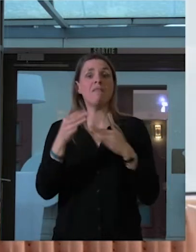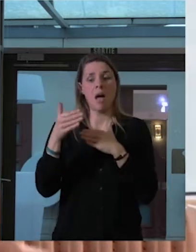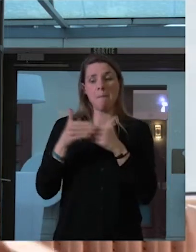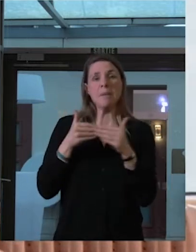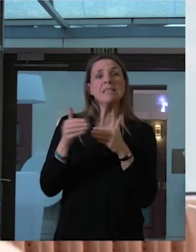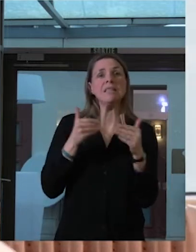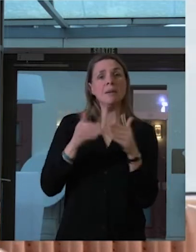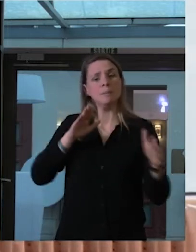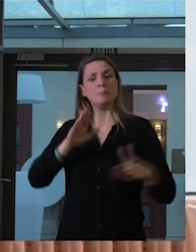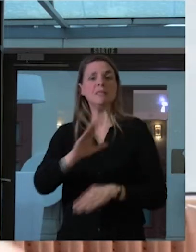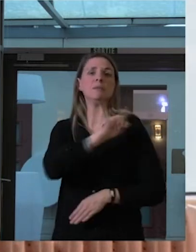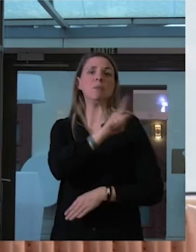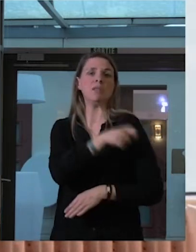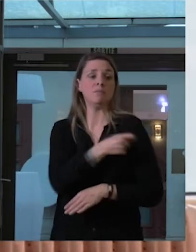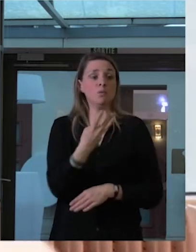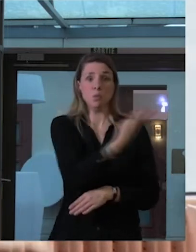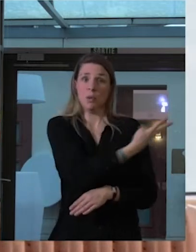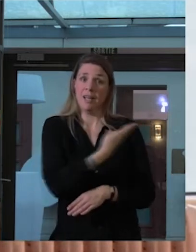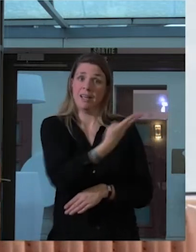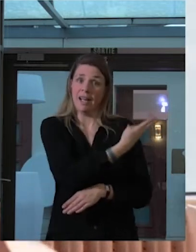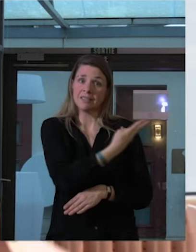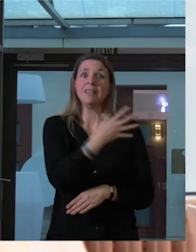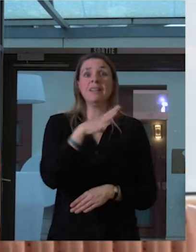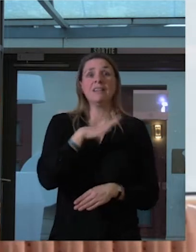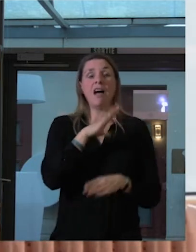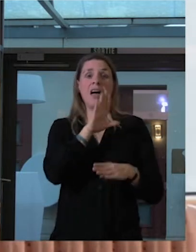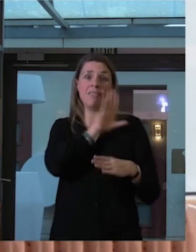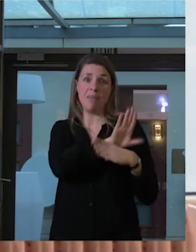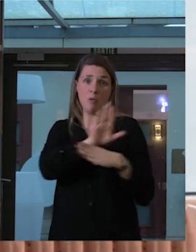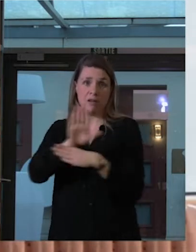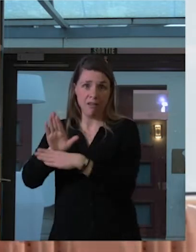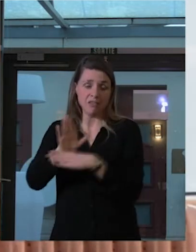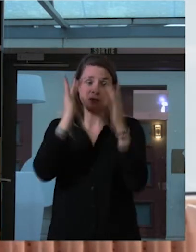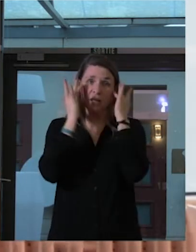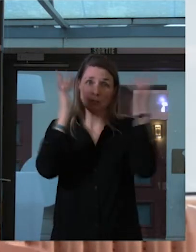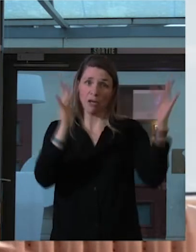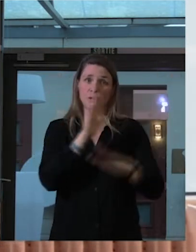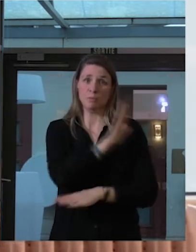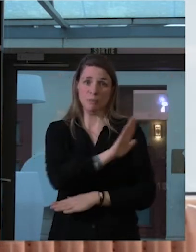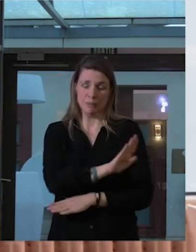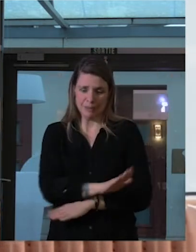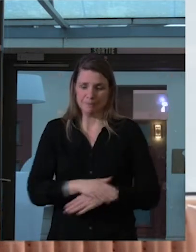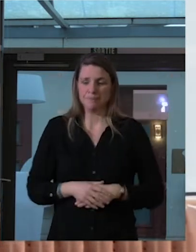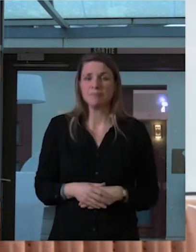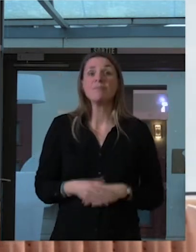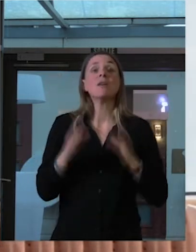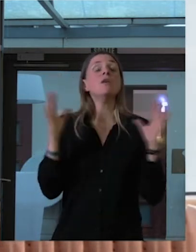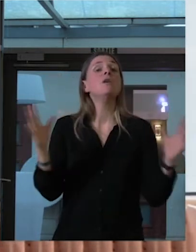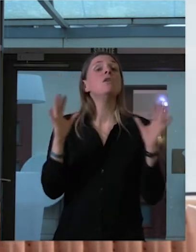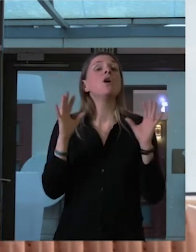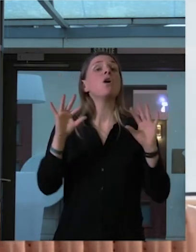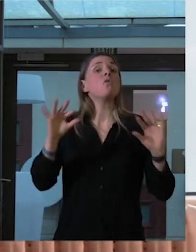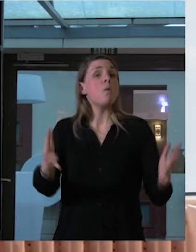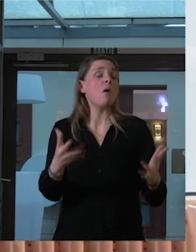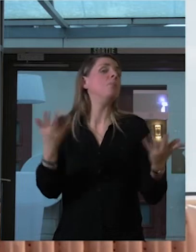les quatre, vous avez votre propre témoignage, votre propre expérience, justement sur